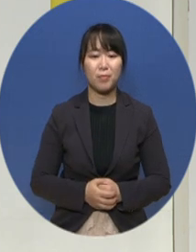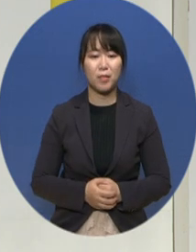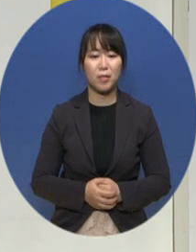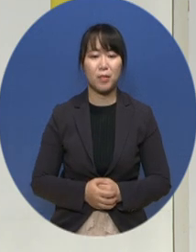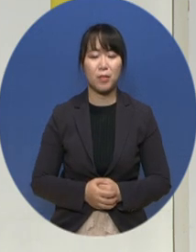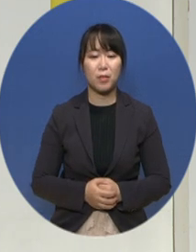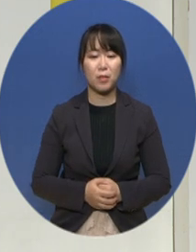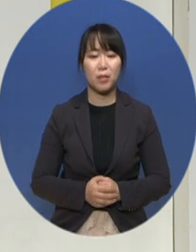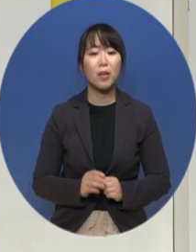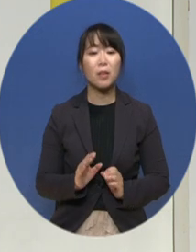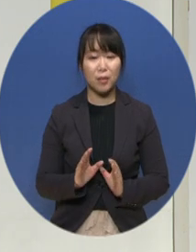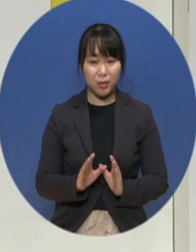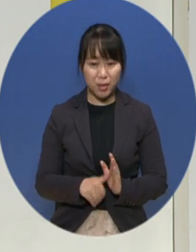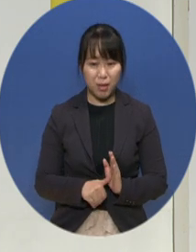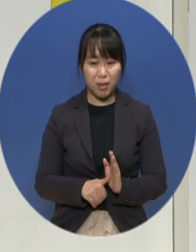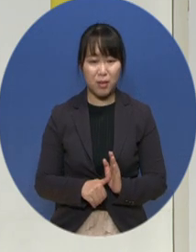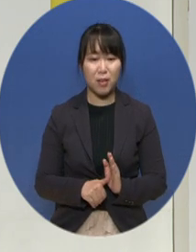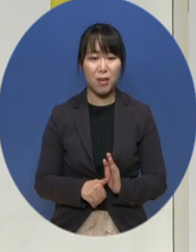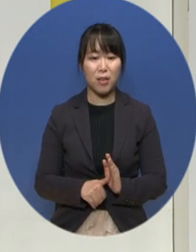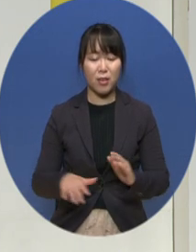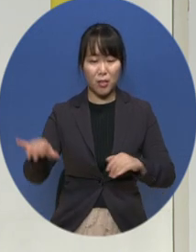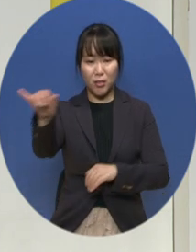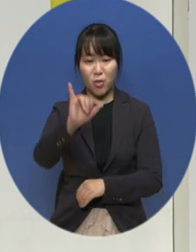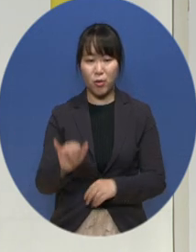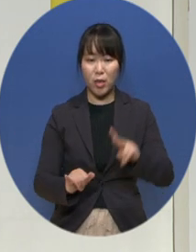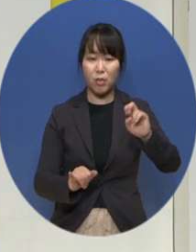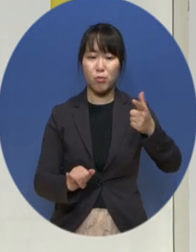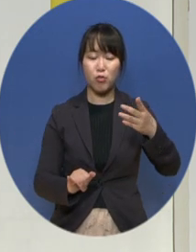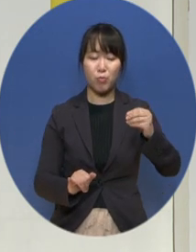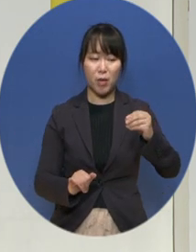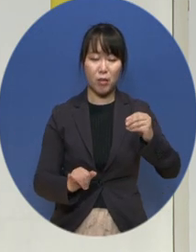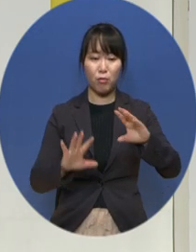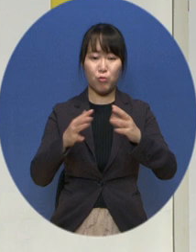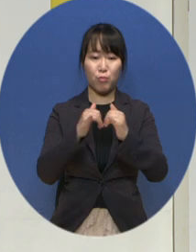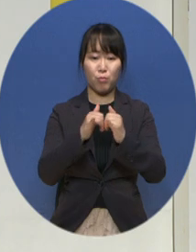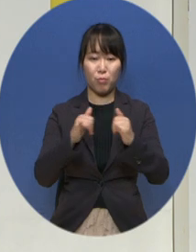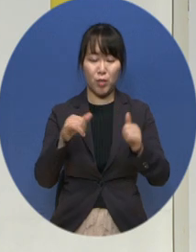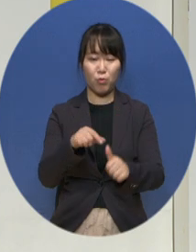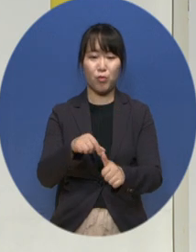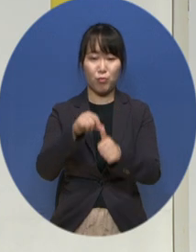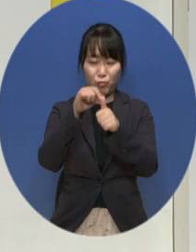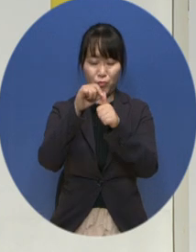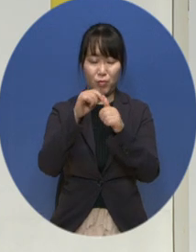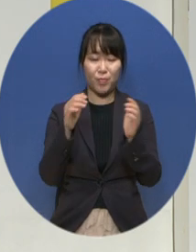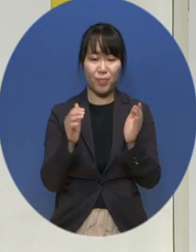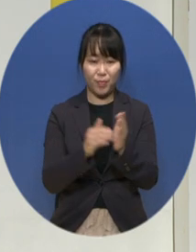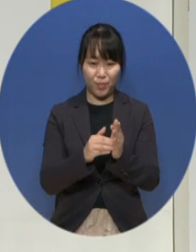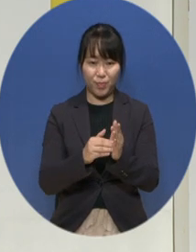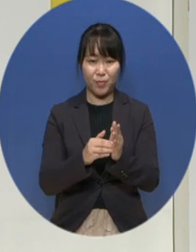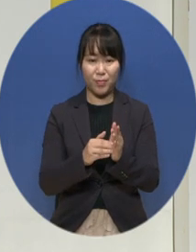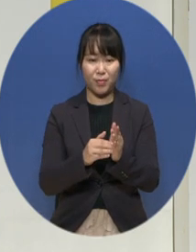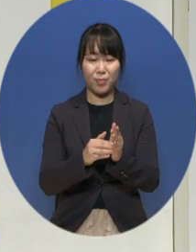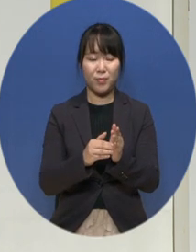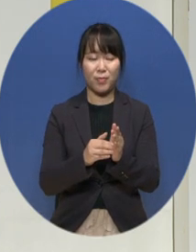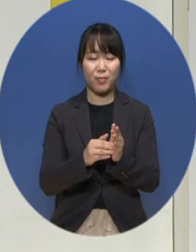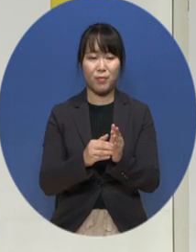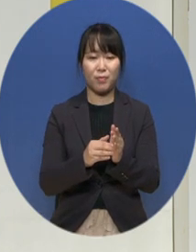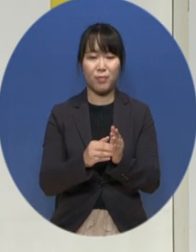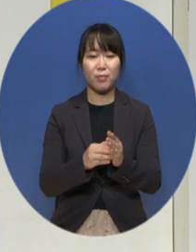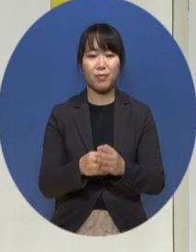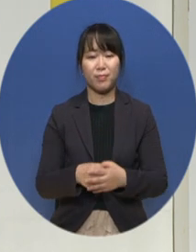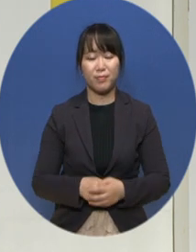시켰는데 그 때 전국의 260,000 으 국민 예 늘이 그